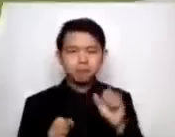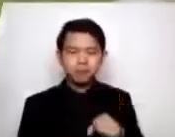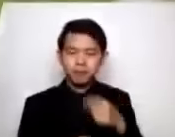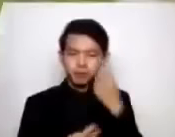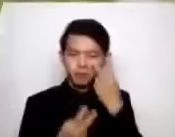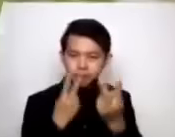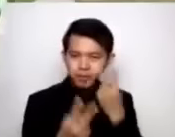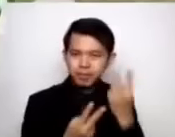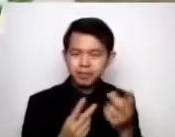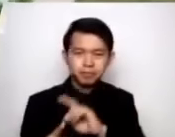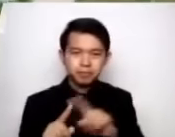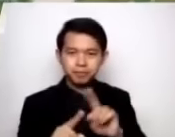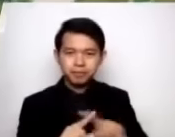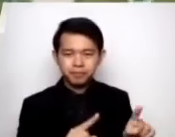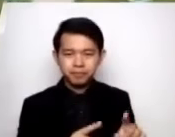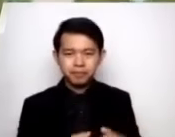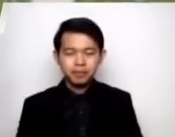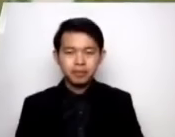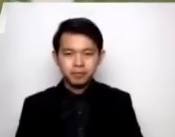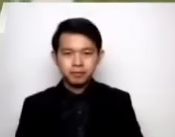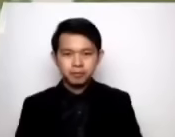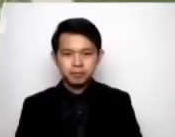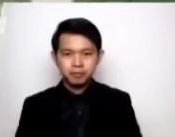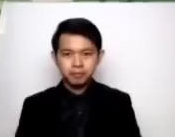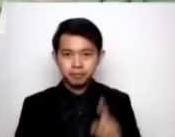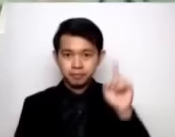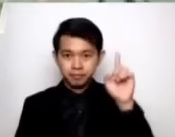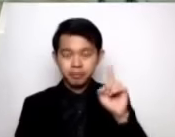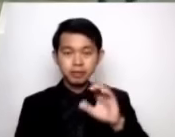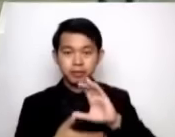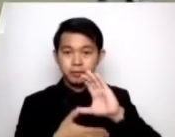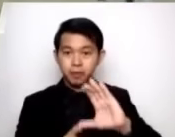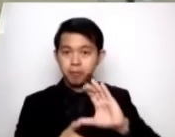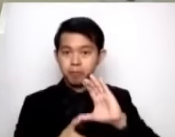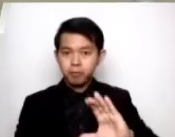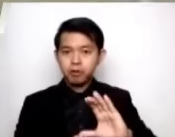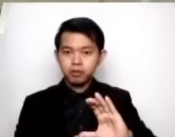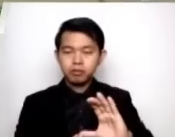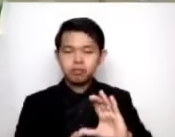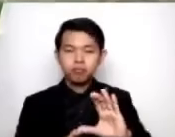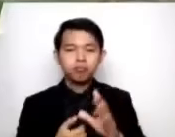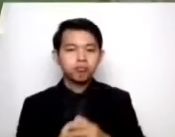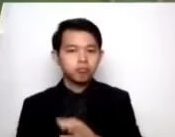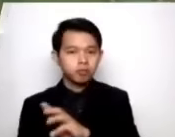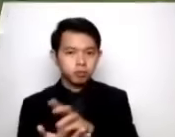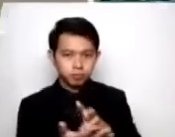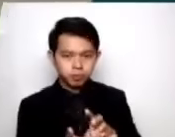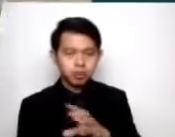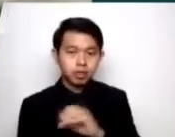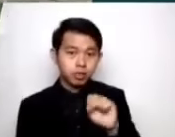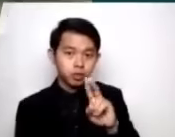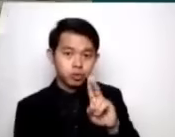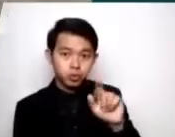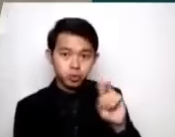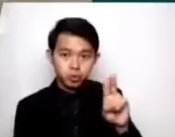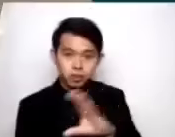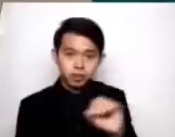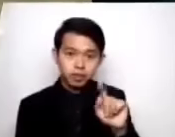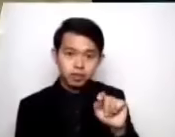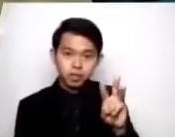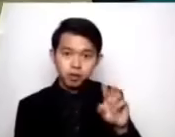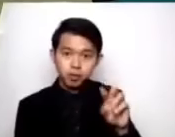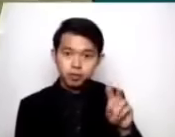Biyaheng Zambasulta mula Zamboanga City, Tupasilan hanggang sa Sulu at Tawi-Tawi. Marka ng